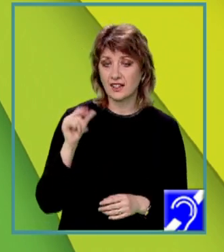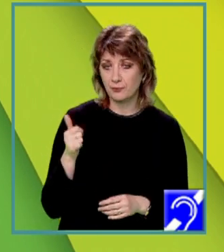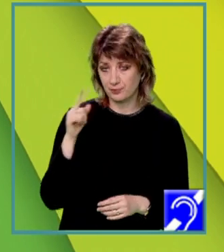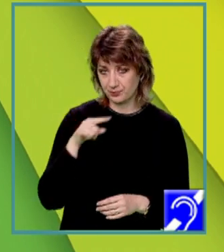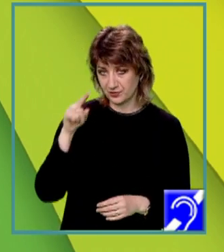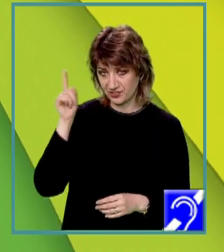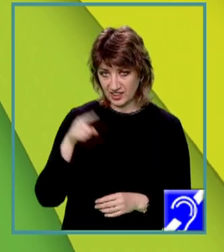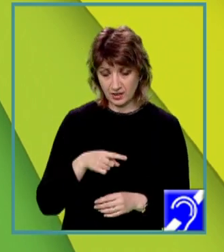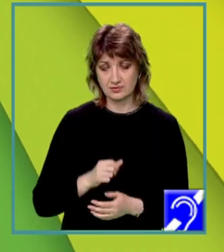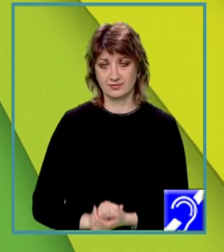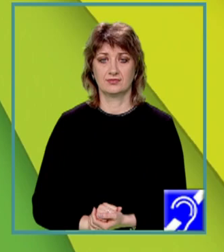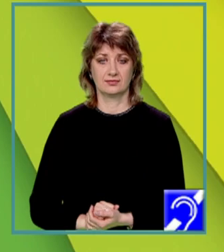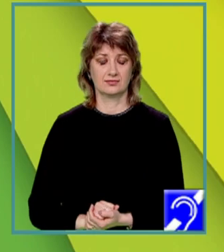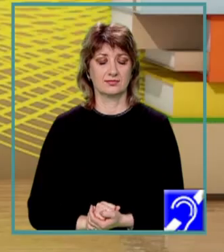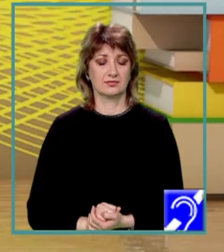video